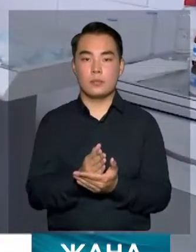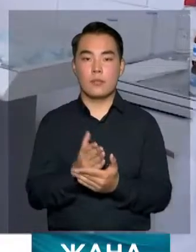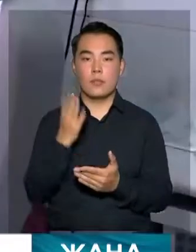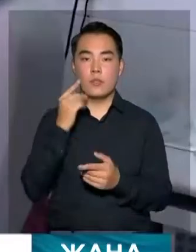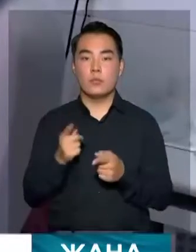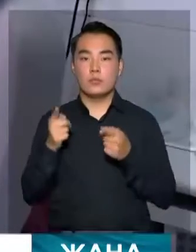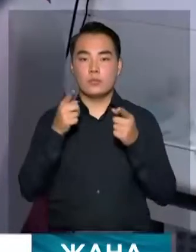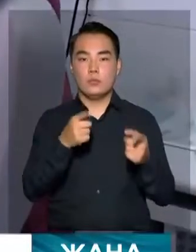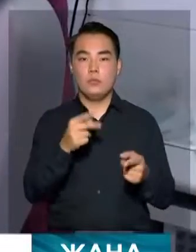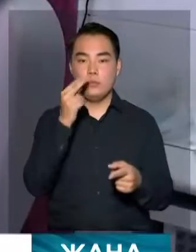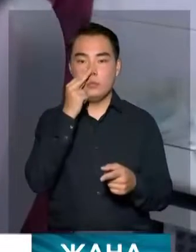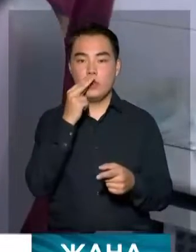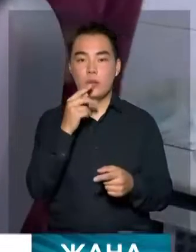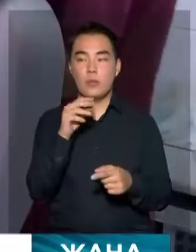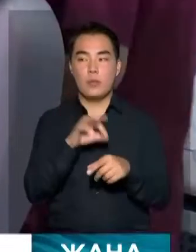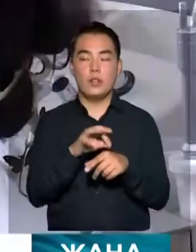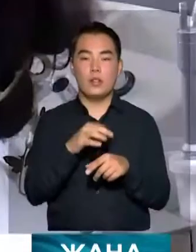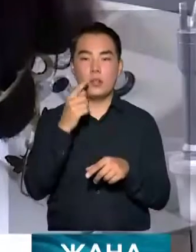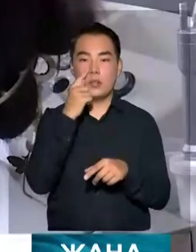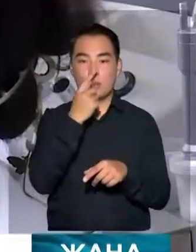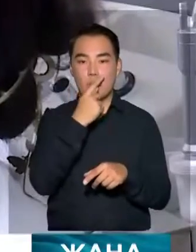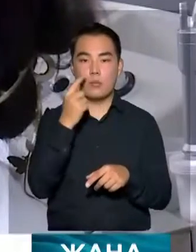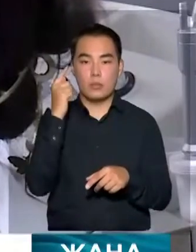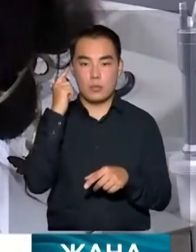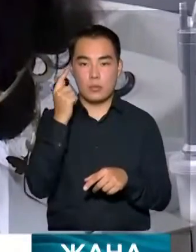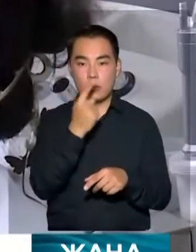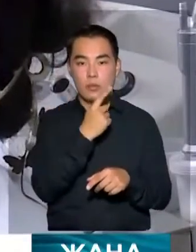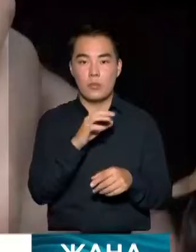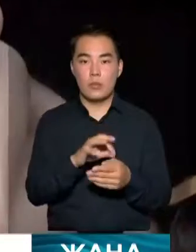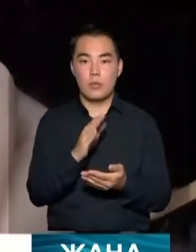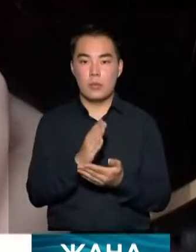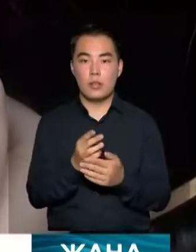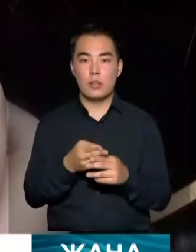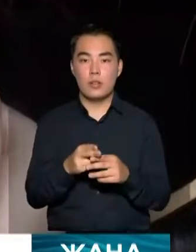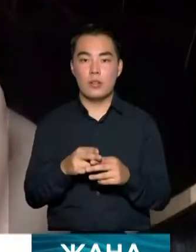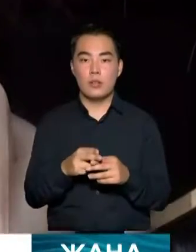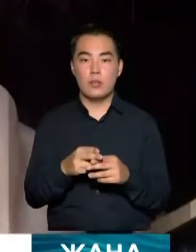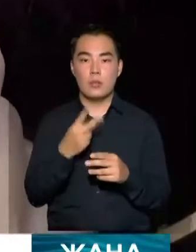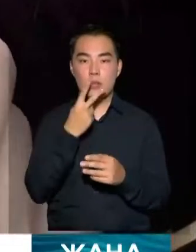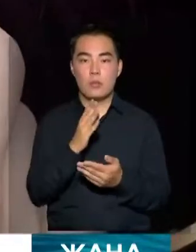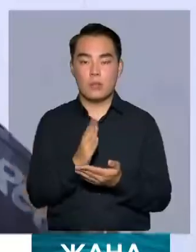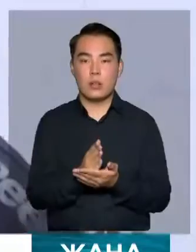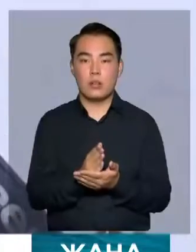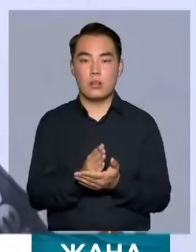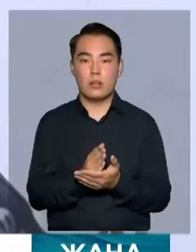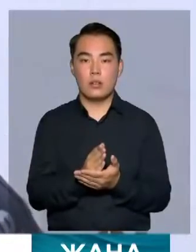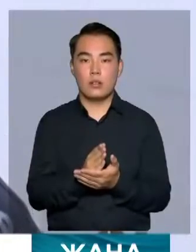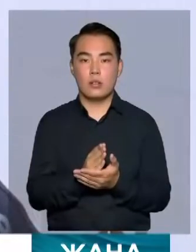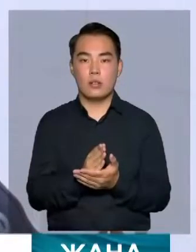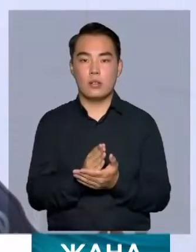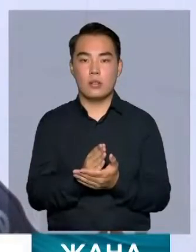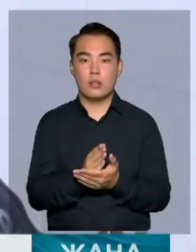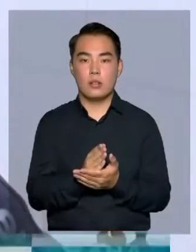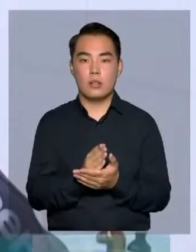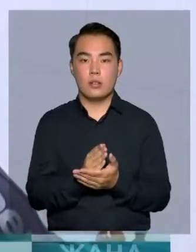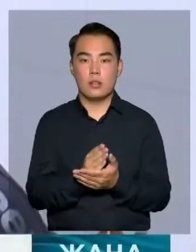екен. Шымкентте құлақ мұрын ауруларын емдейтін бөлімше ашылғанын естіп, кері қайтыпты. Қуанып тұр, жүзінен байқалады. Қызымның